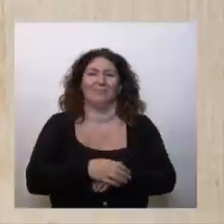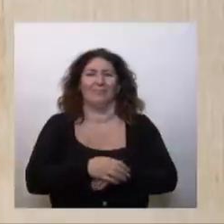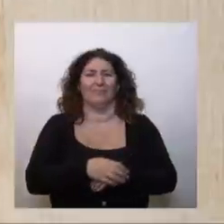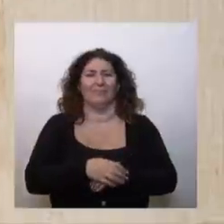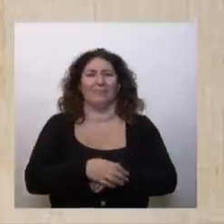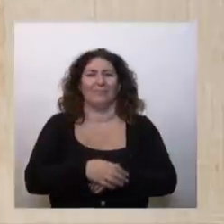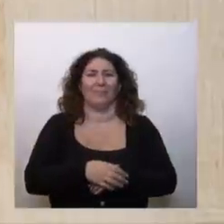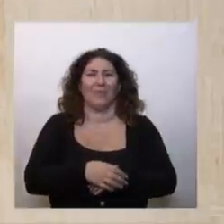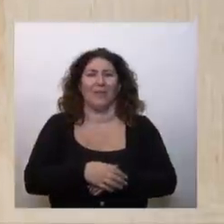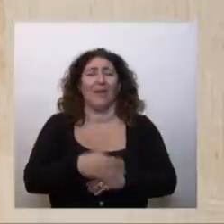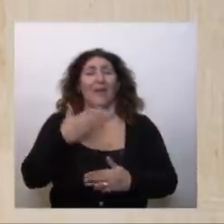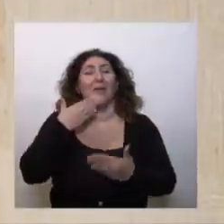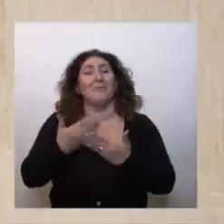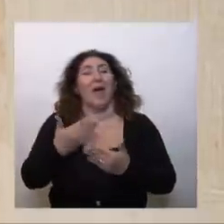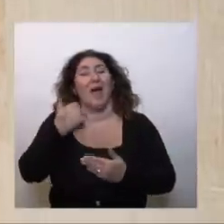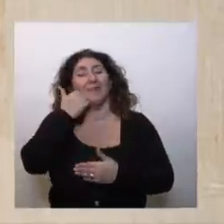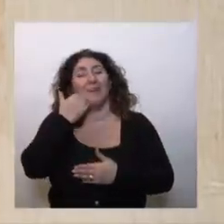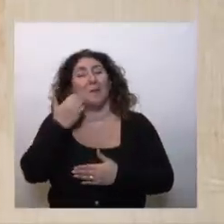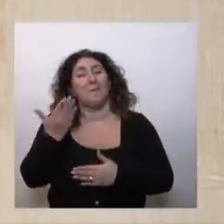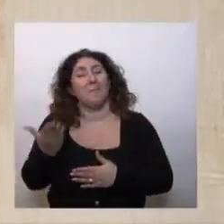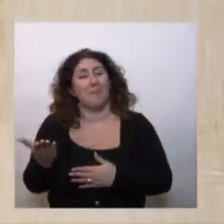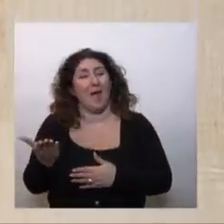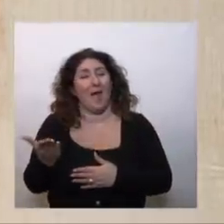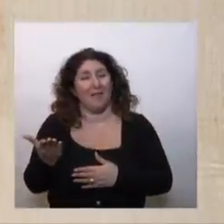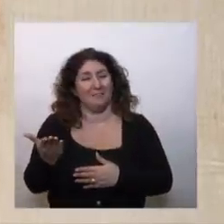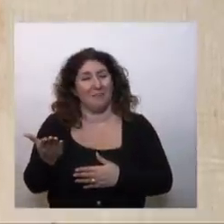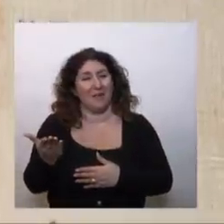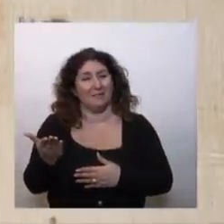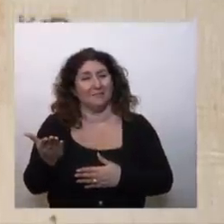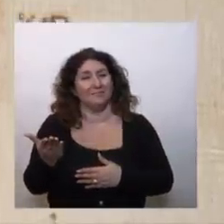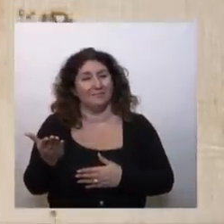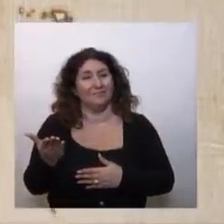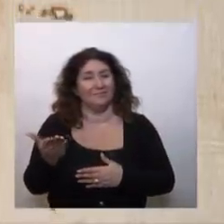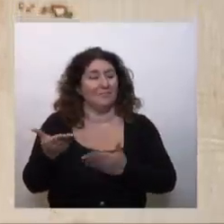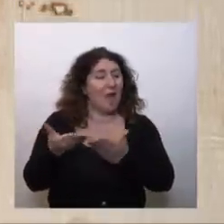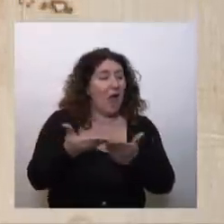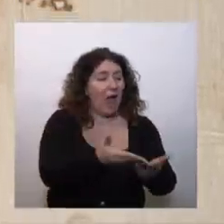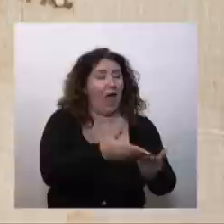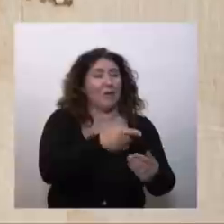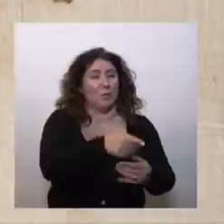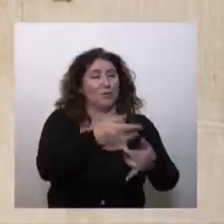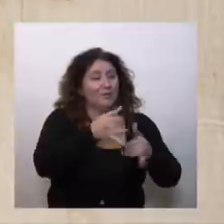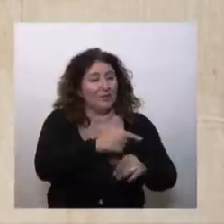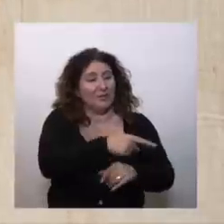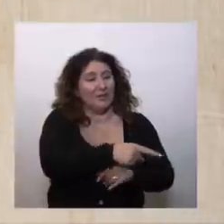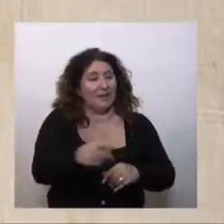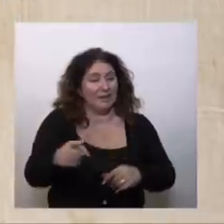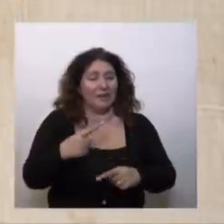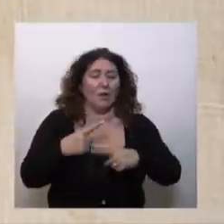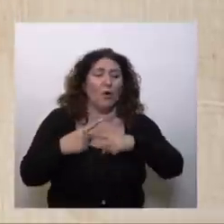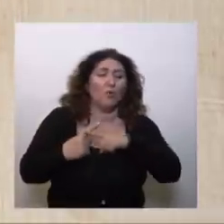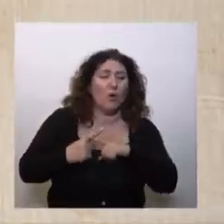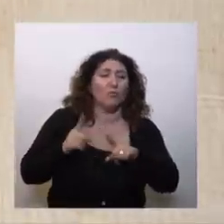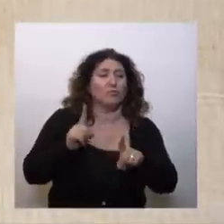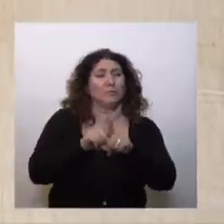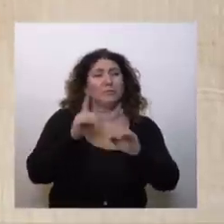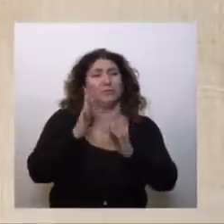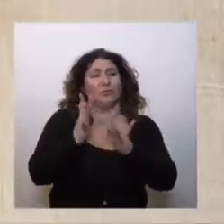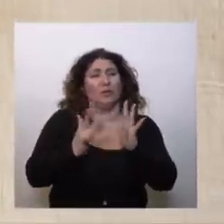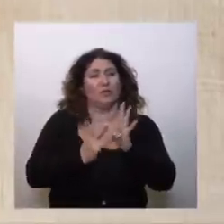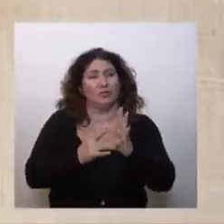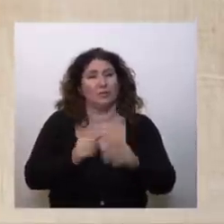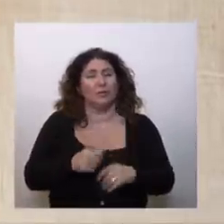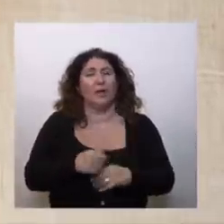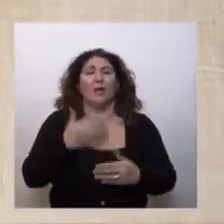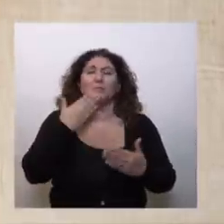Maria, la madre, dunque, aiuta i figli a portare la croce del figlio suo. Maria si fa presente sempre in